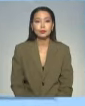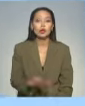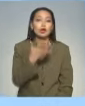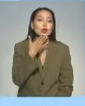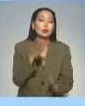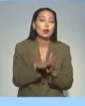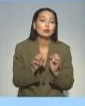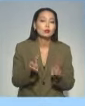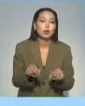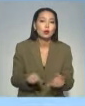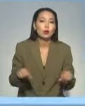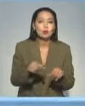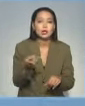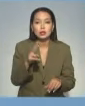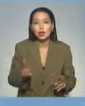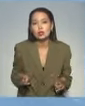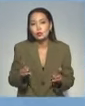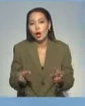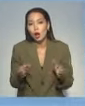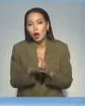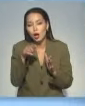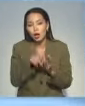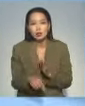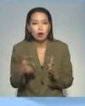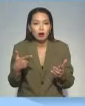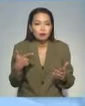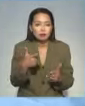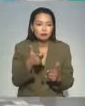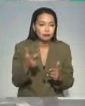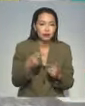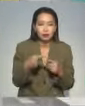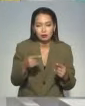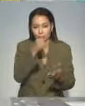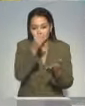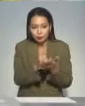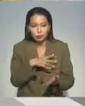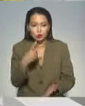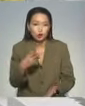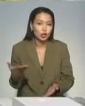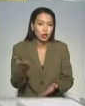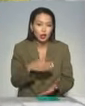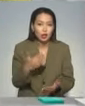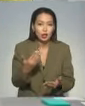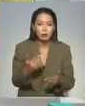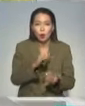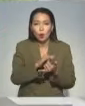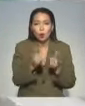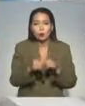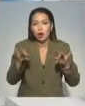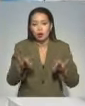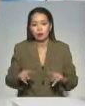Ұлттық қауіпсіздік комитеті екі қылмыстық топ арасындағы қарулы қақтығыстың жолын кесті. 20-дан аса күдікті Өскемендегі кафенің бірінде